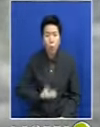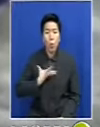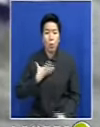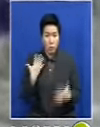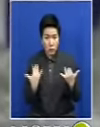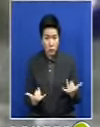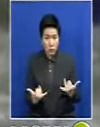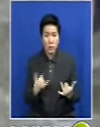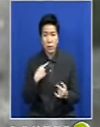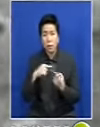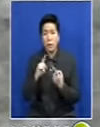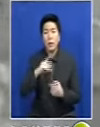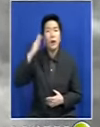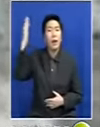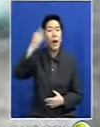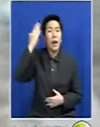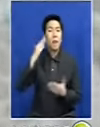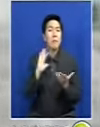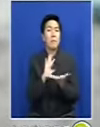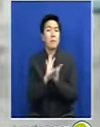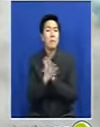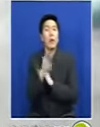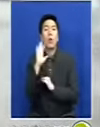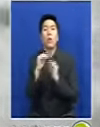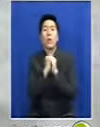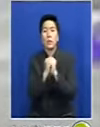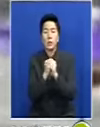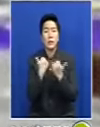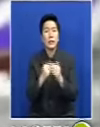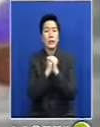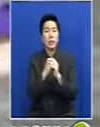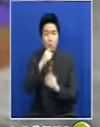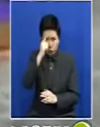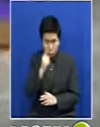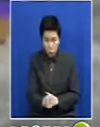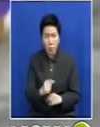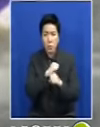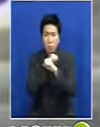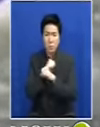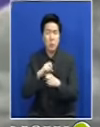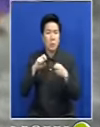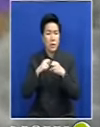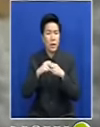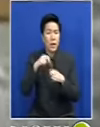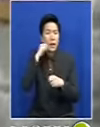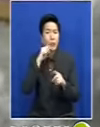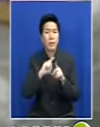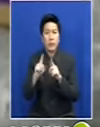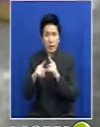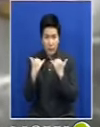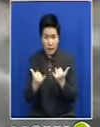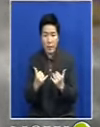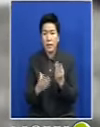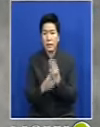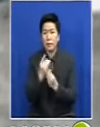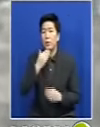าวจากสภาพอากาศที่แปรปรวนในประเทศจีนนะครับทำให้จีนต้องเผชิญกับฝนที่ตกลงมาอย่างหนักในหลายพื้นที่ตลอด